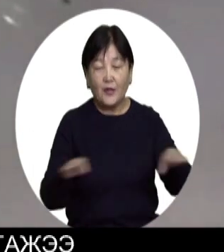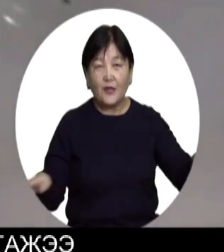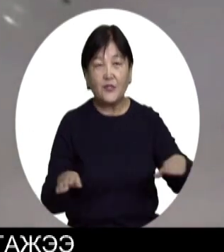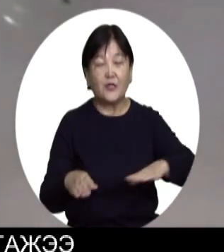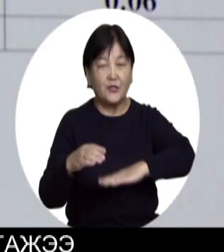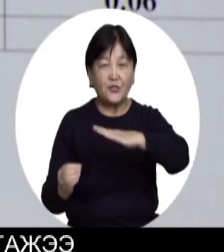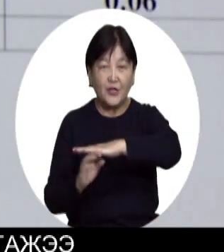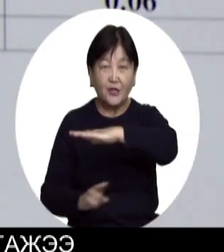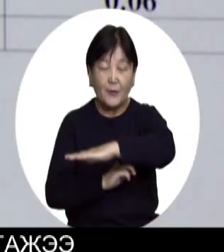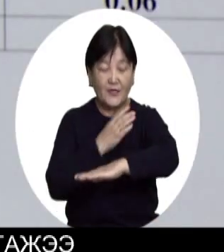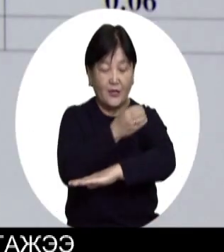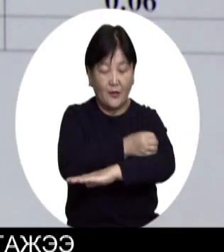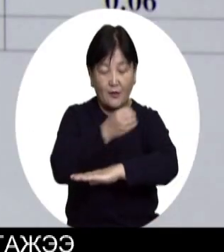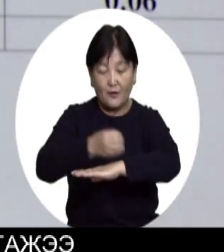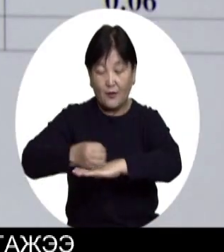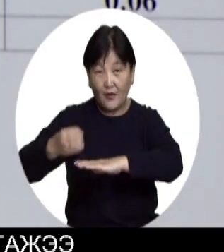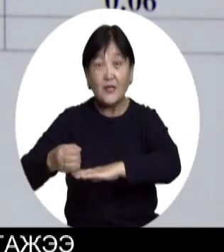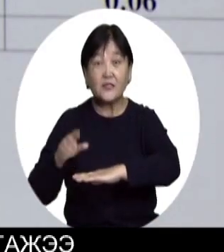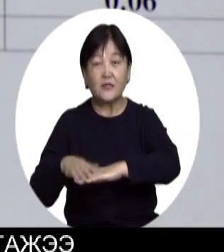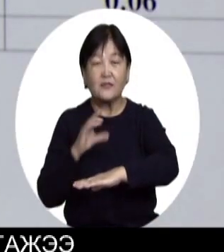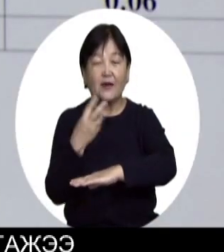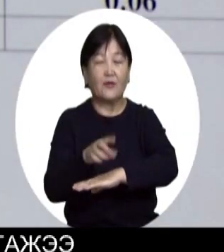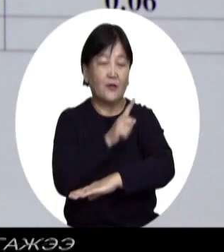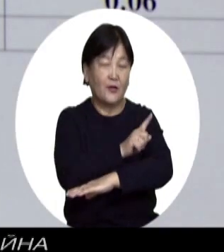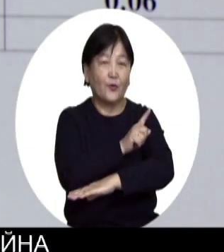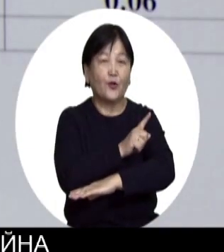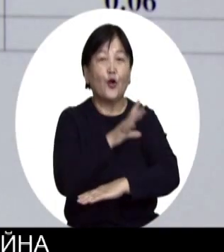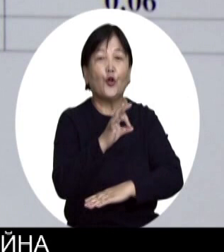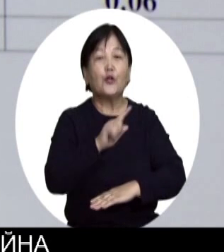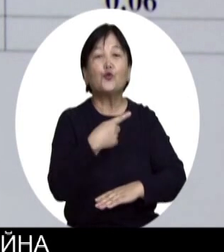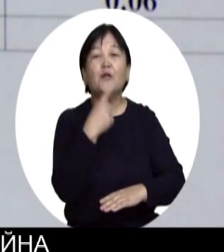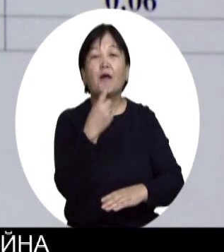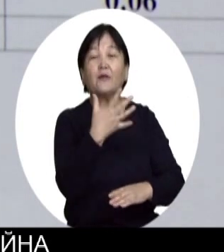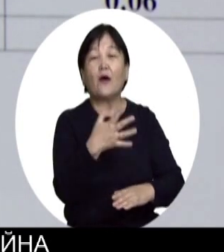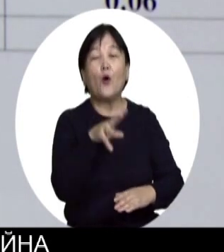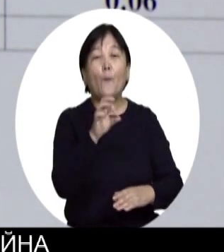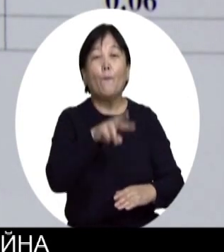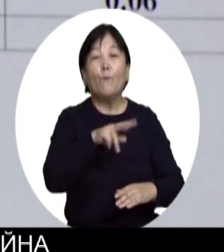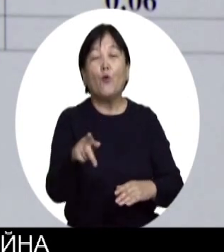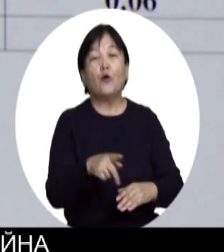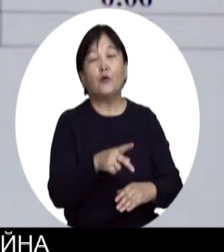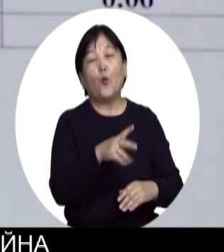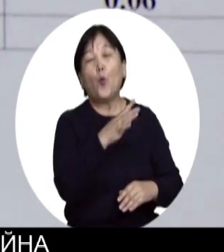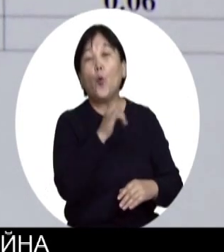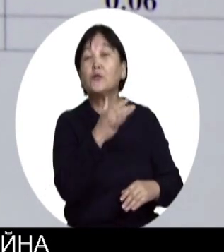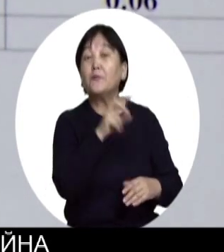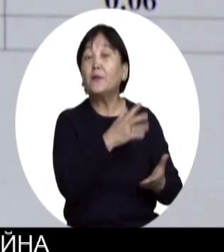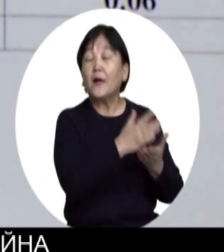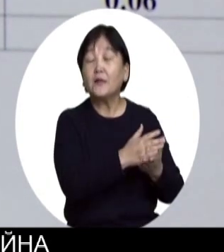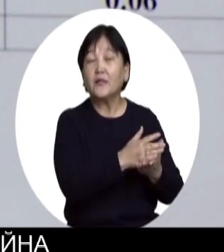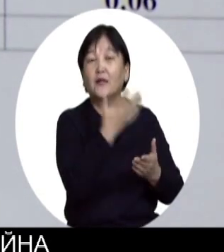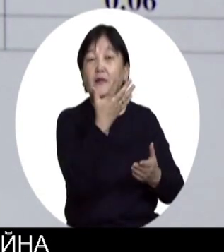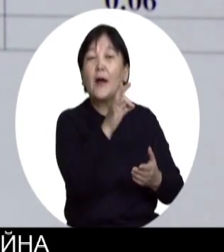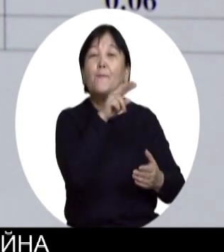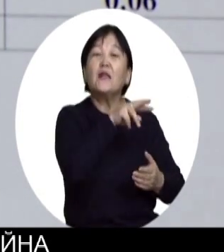аяганд. За эхний шил аяганд их теосульфатын 0.15 моль концентрастаа усамлаас 50 мл-ийг.